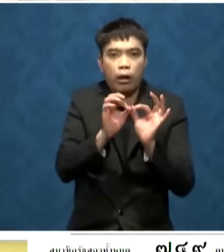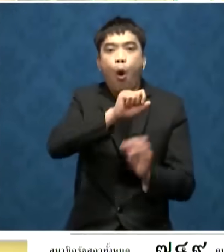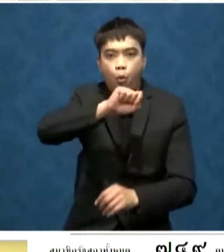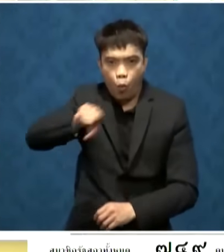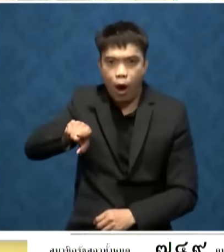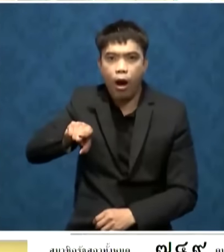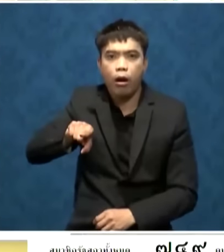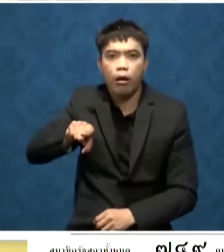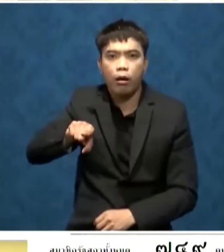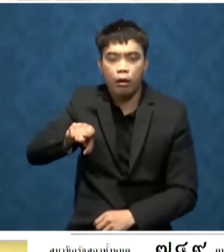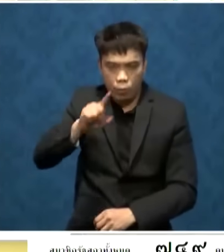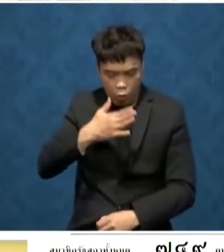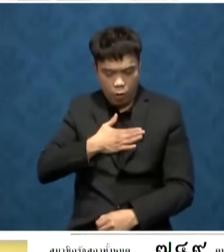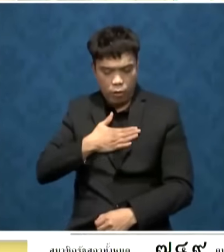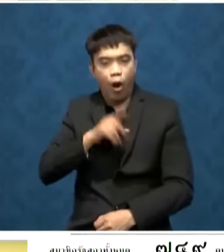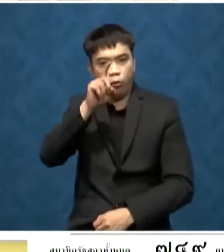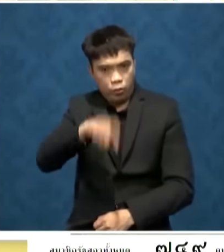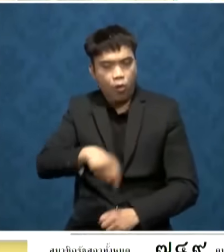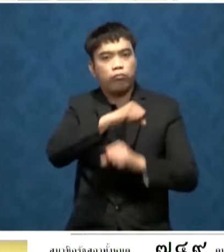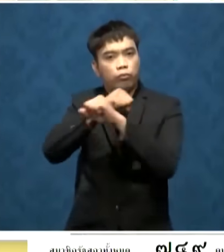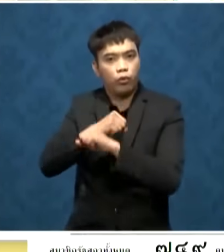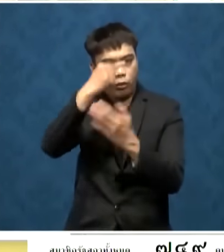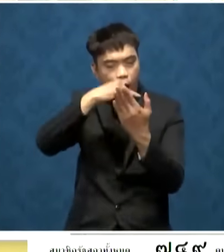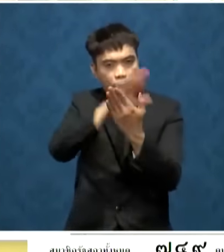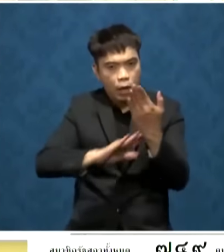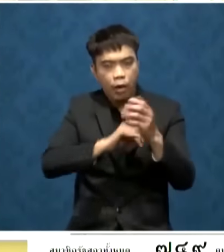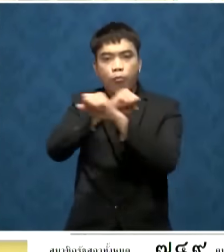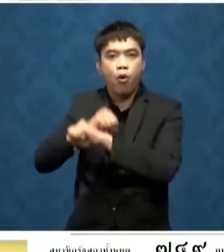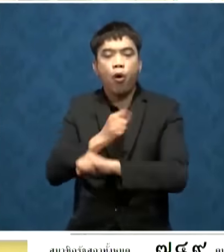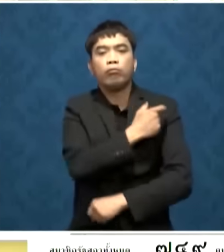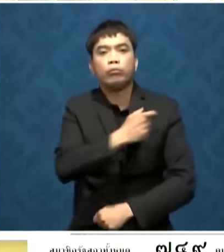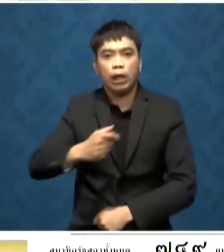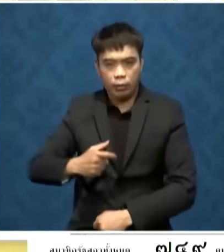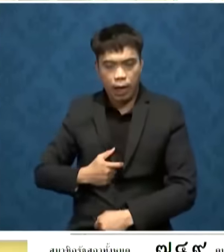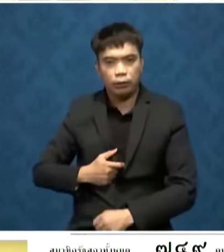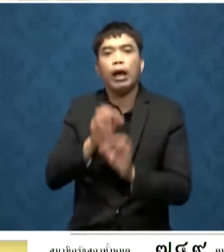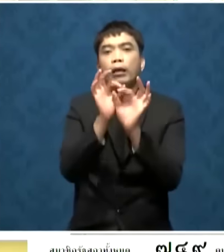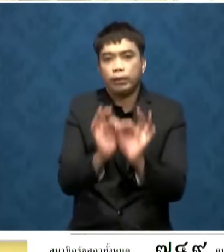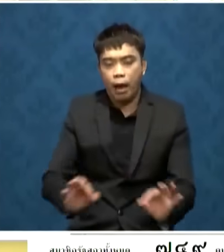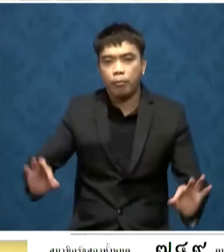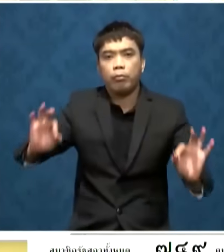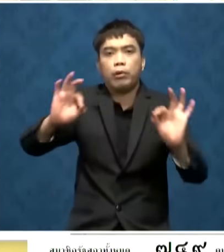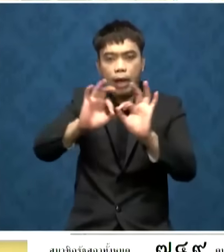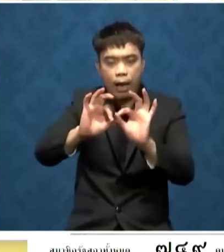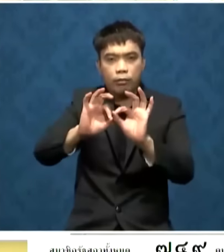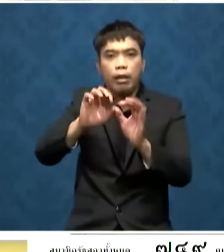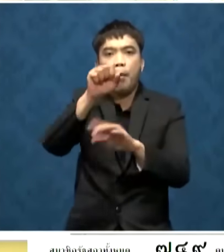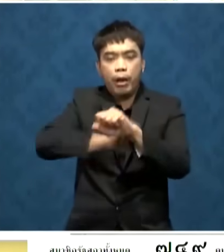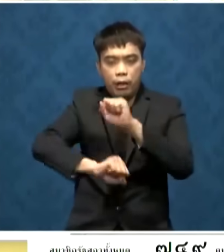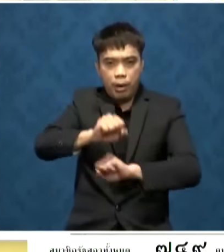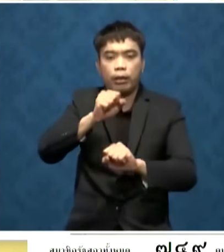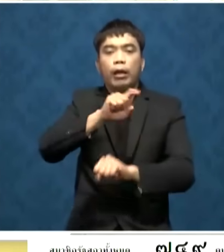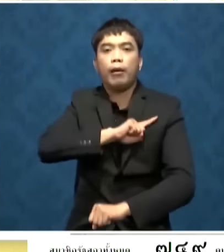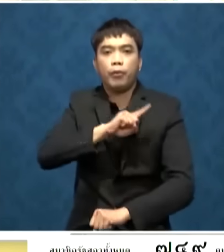ปกป้องสถาบันนี่เป็นภารกิจหน้าที่สำคัญที่เป็นคนละส่วนของการทำหน้าที่